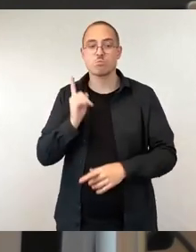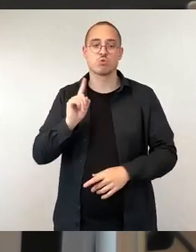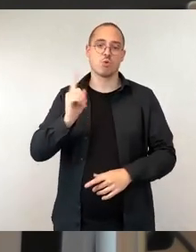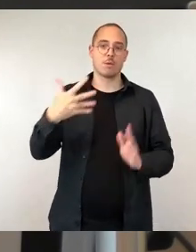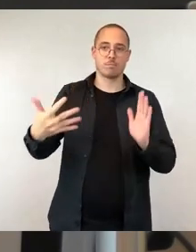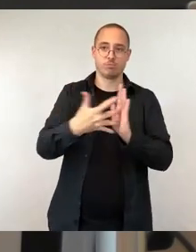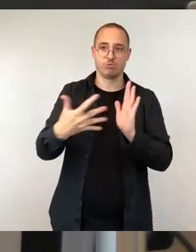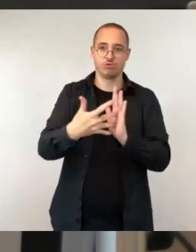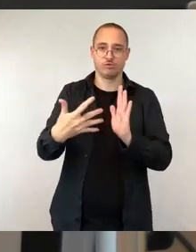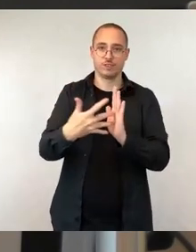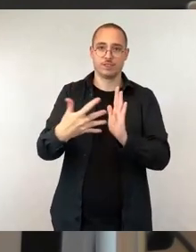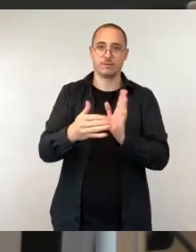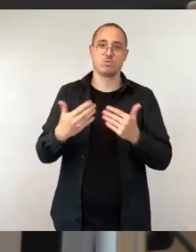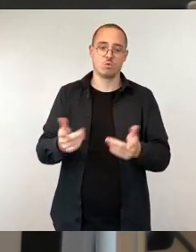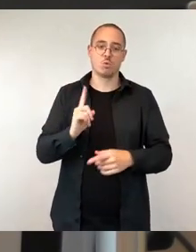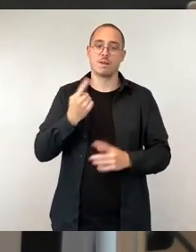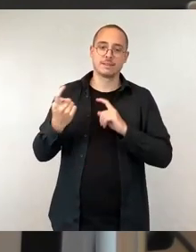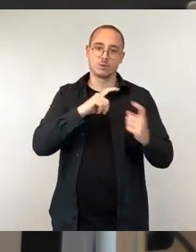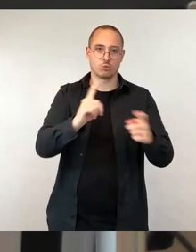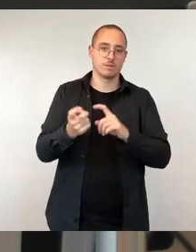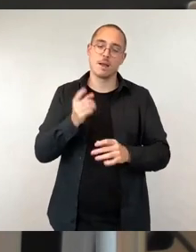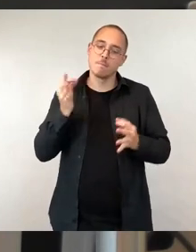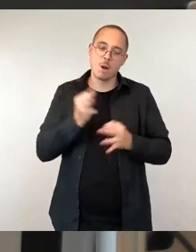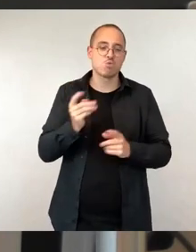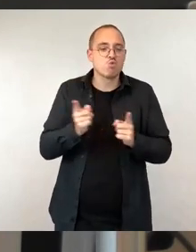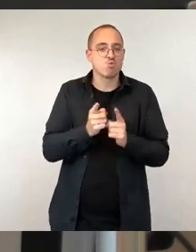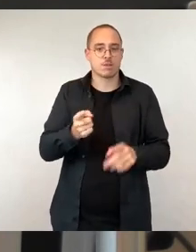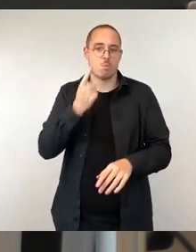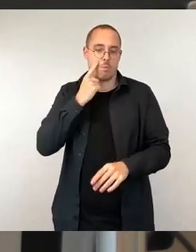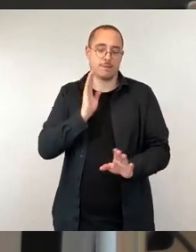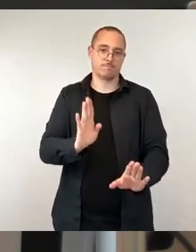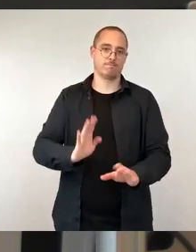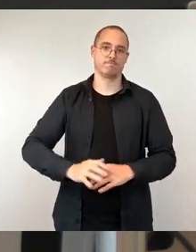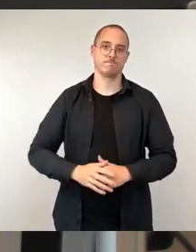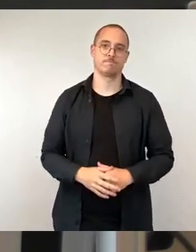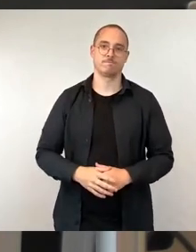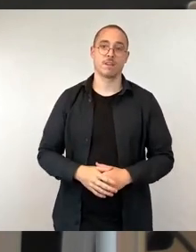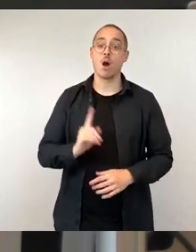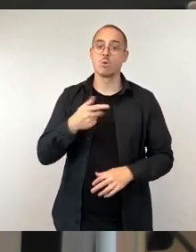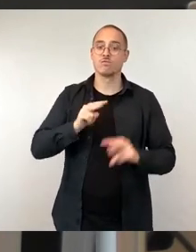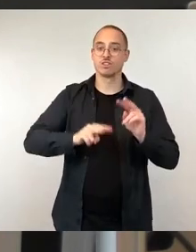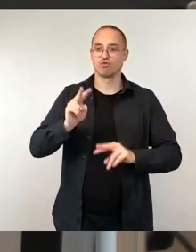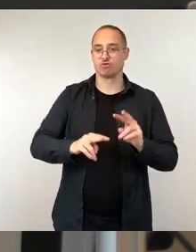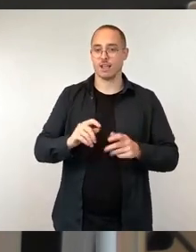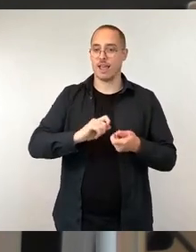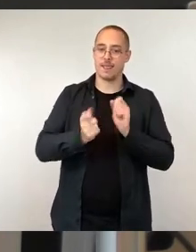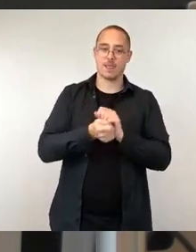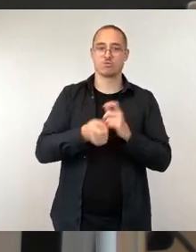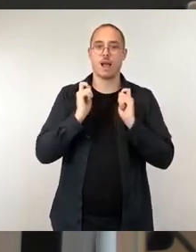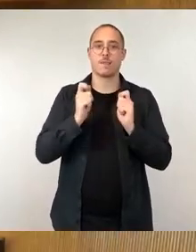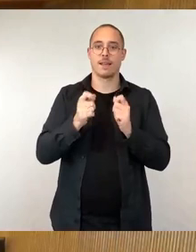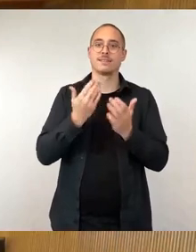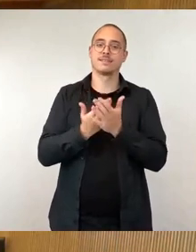werden. Und dafür brauchen wir jetzt auch noch mal einen Moment, auch um die verschiedenen Änderungsanträge noch mal durchzugehen und bitten um eine kurze Auszeit. Vielen Dank.